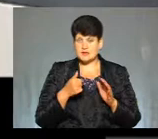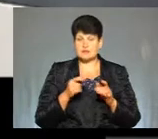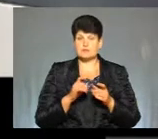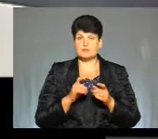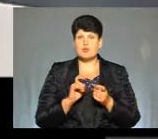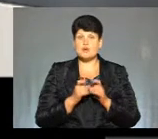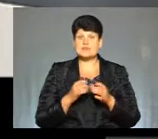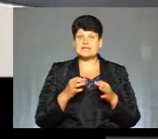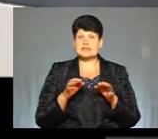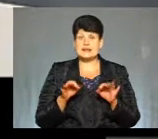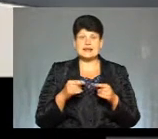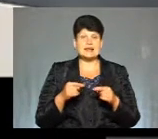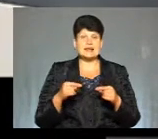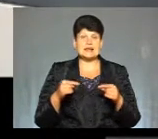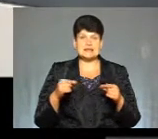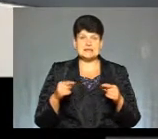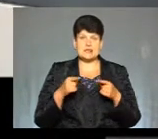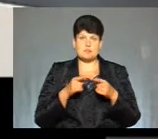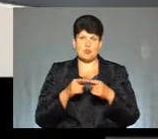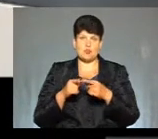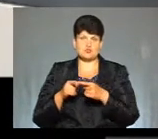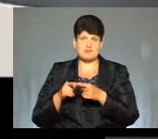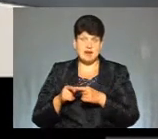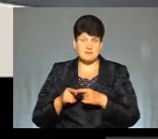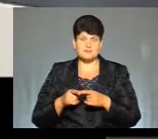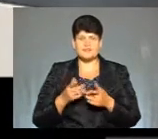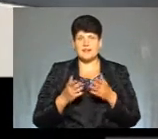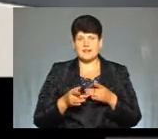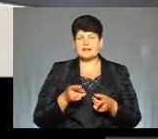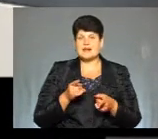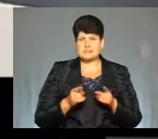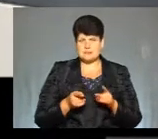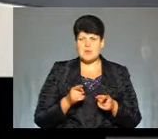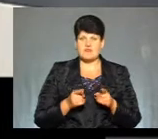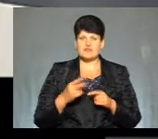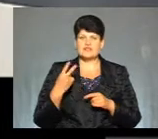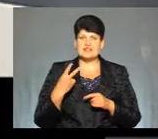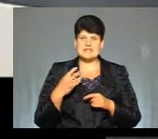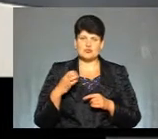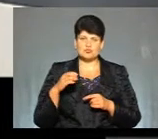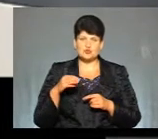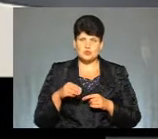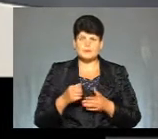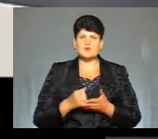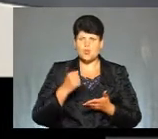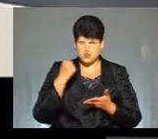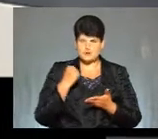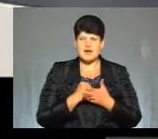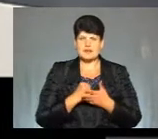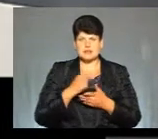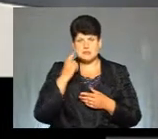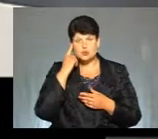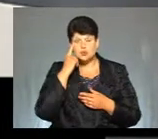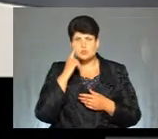за незалежність, різними кутами. Але насправді в 20 столітті утвердилася думка, що